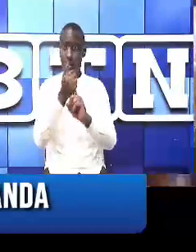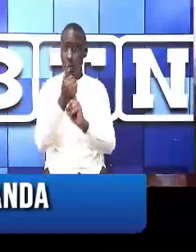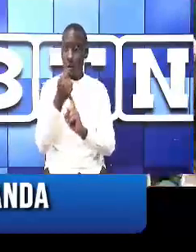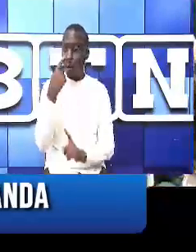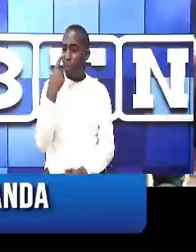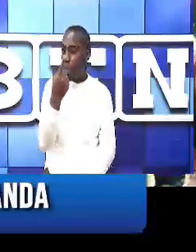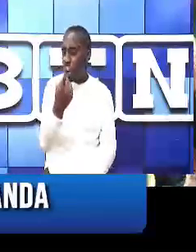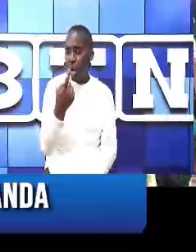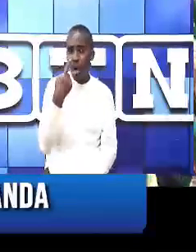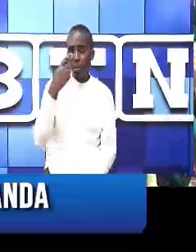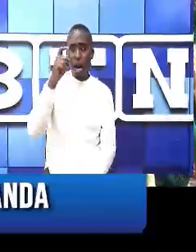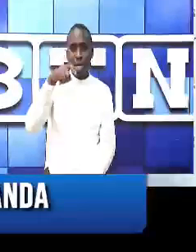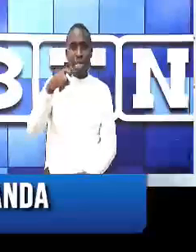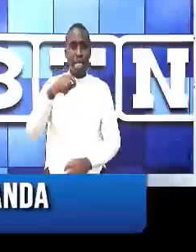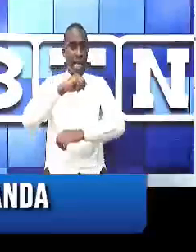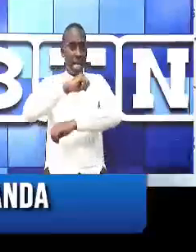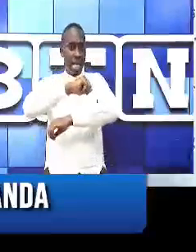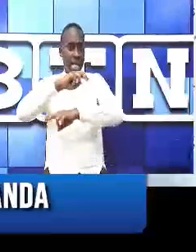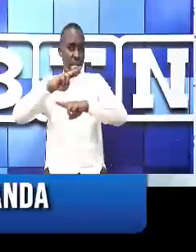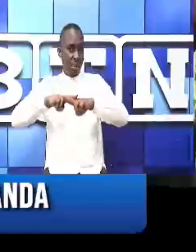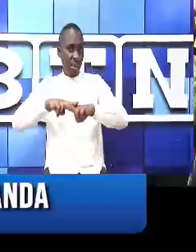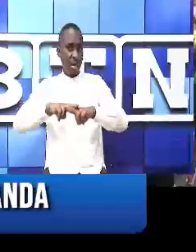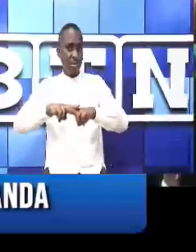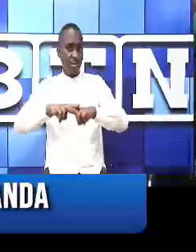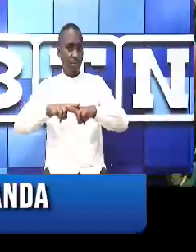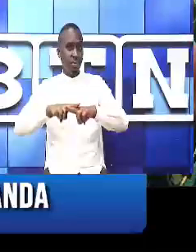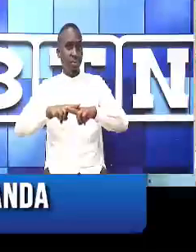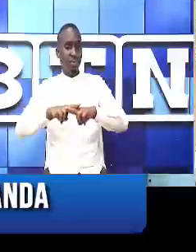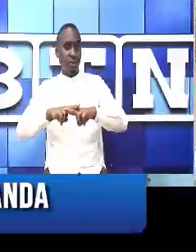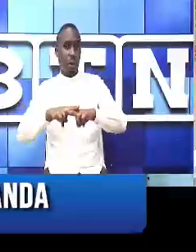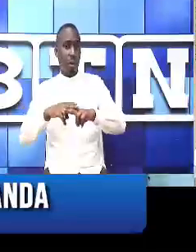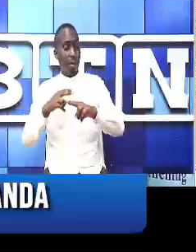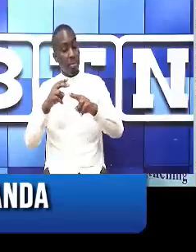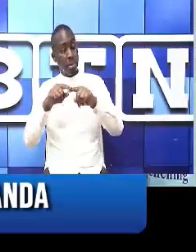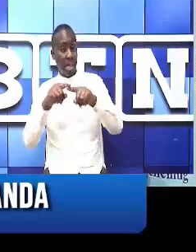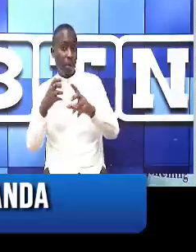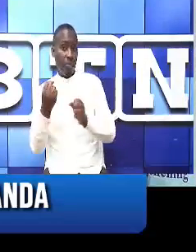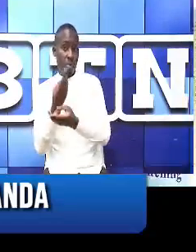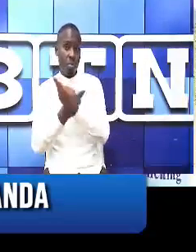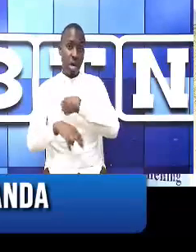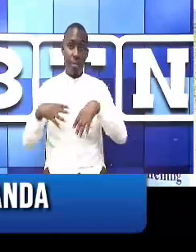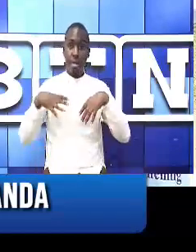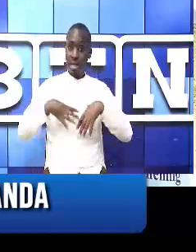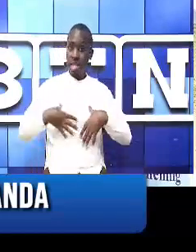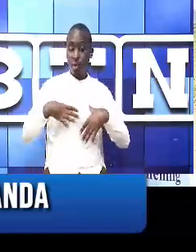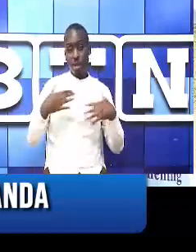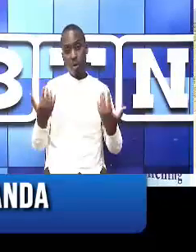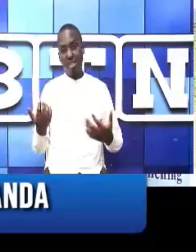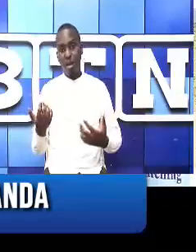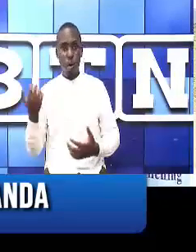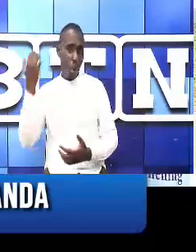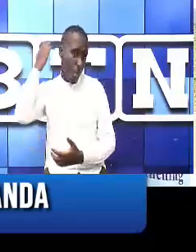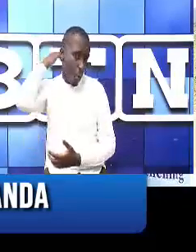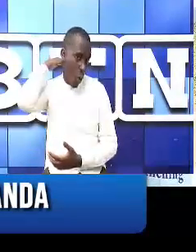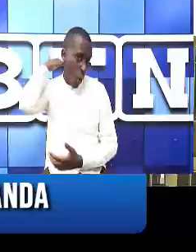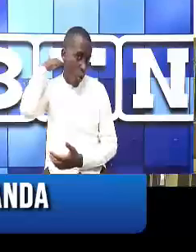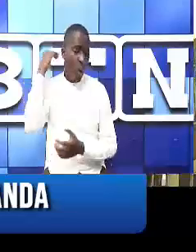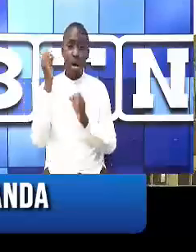ugasanga akeneye intebe yo kwicaraho bitewe n'ikibazo afite wenda afite ubumuga bw'ingingo afite ikibazo mu mugongo iyo